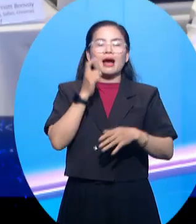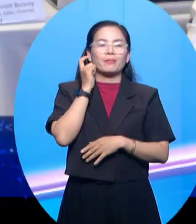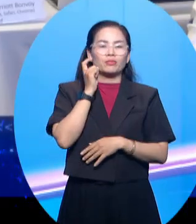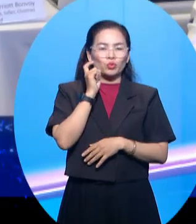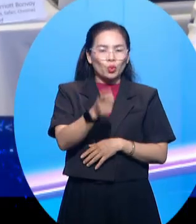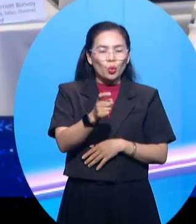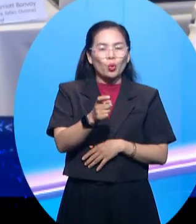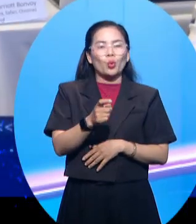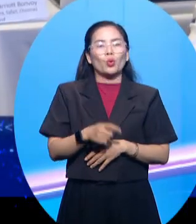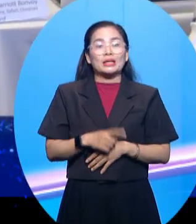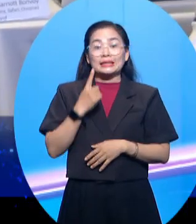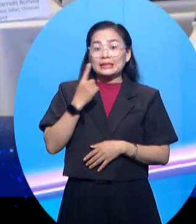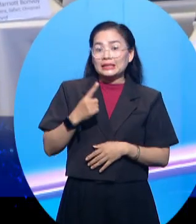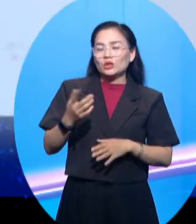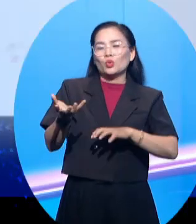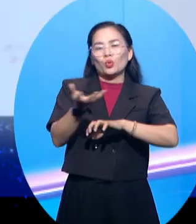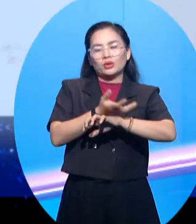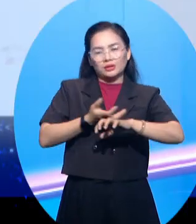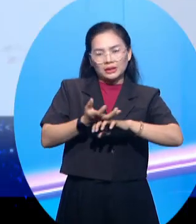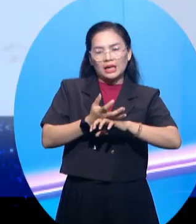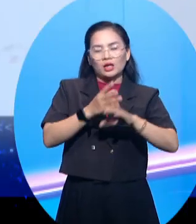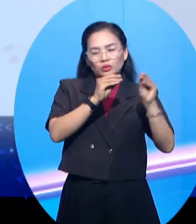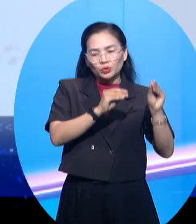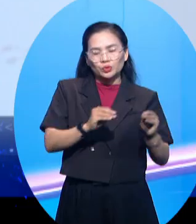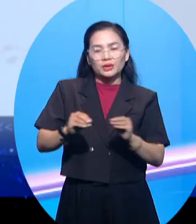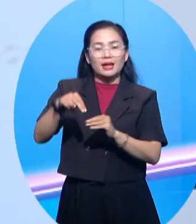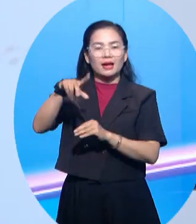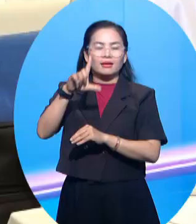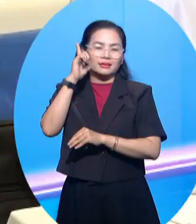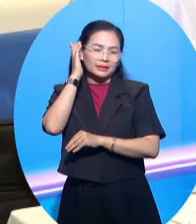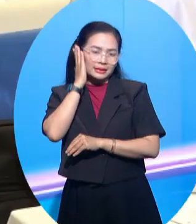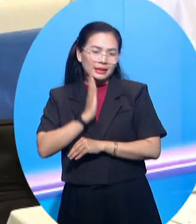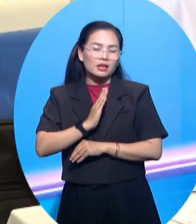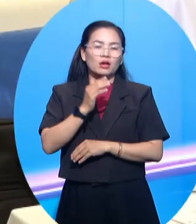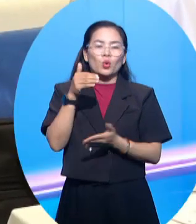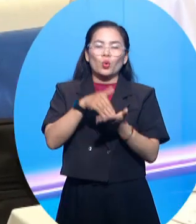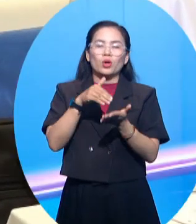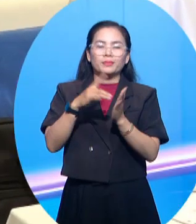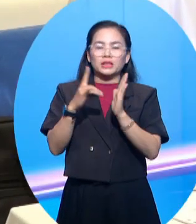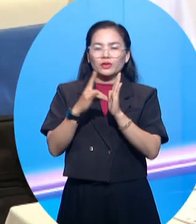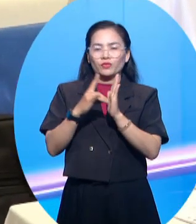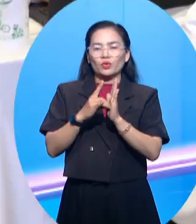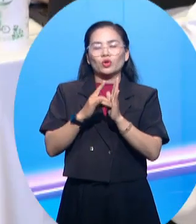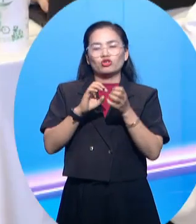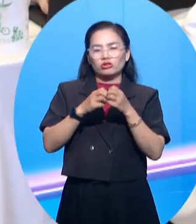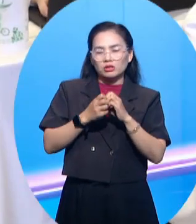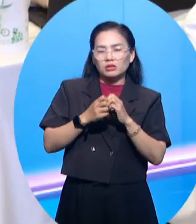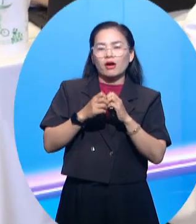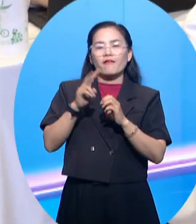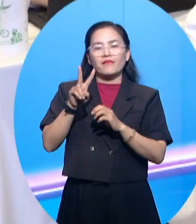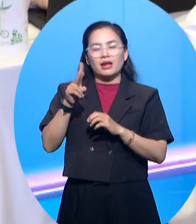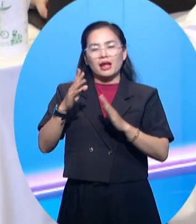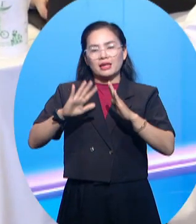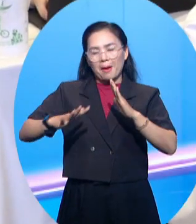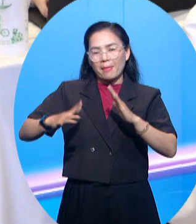trung tâm điều độ hệ thống điện quốc gia hướng tới dịch chuyển năng lượng sạch trở thành đối tác tin cậy cung cấp dịch vụ vận hành và sửa chữa các nhà máy điện